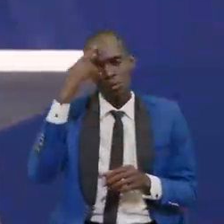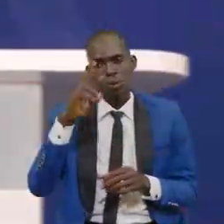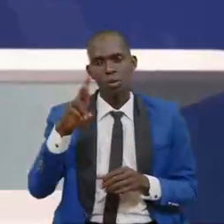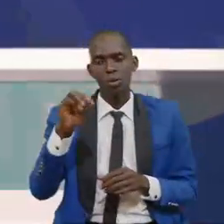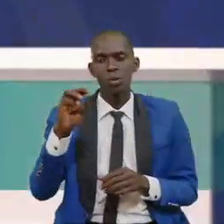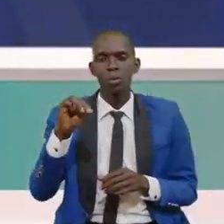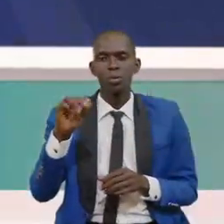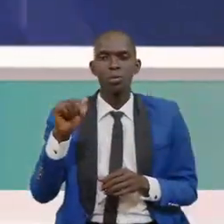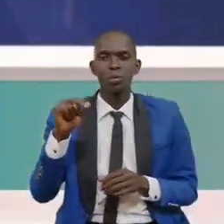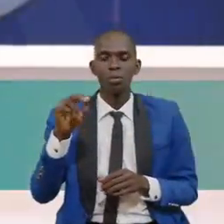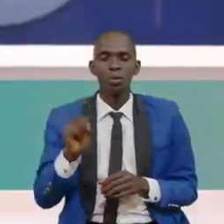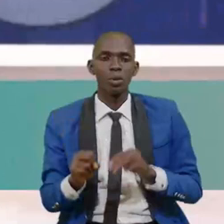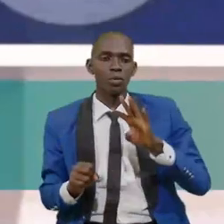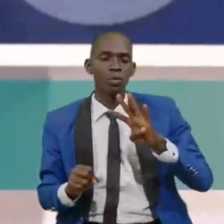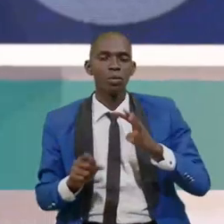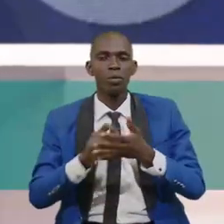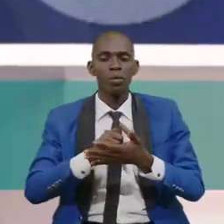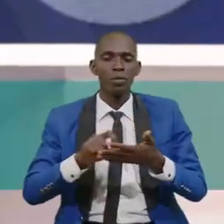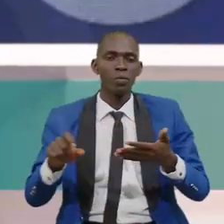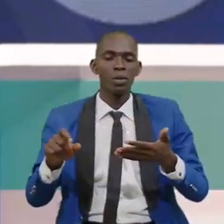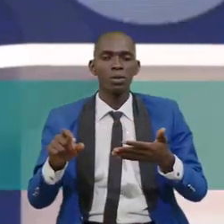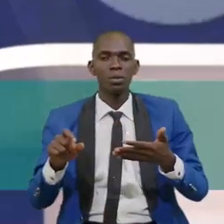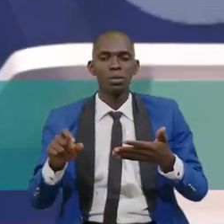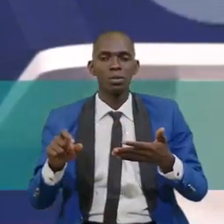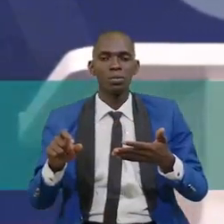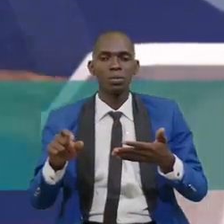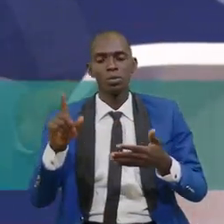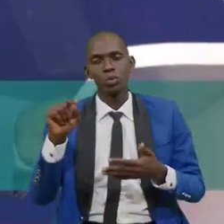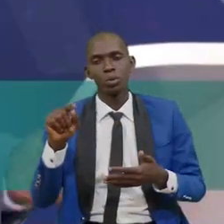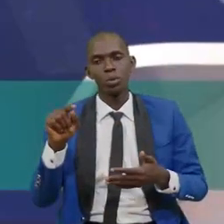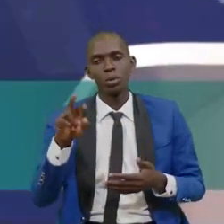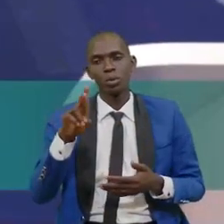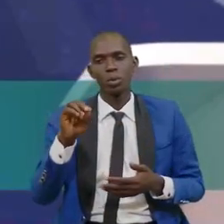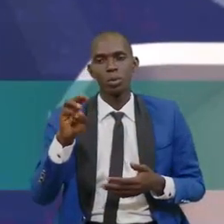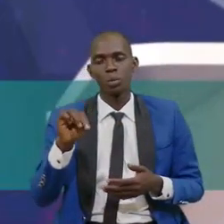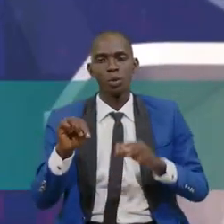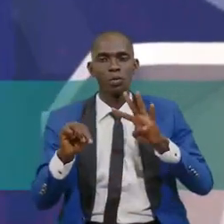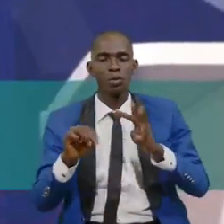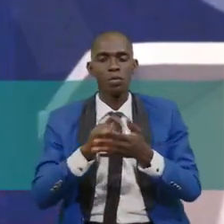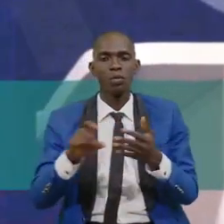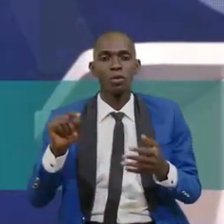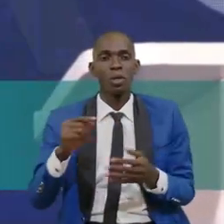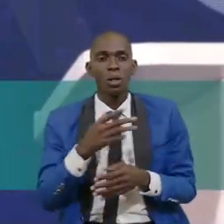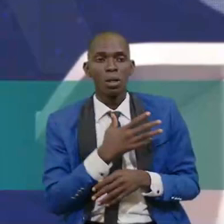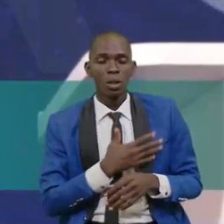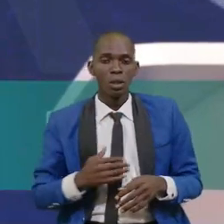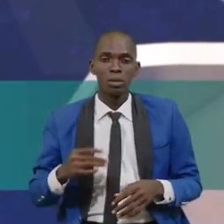4, verset 21. Romains 4, verset 20. Romains 4,